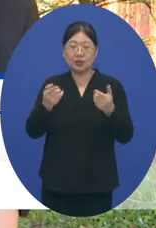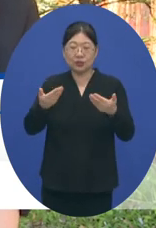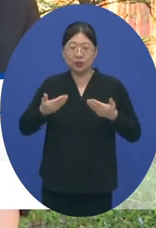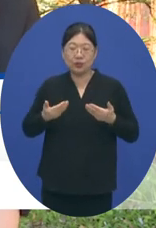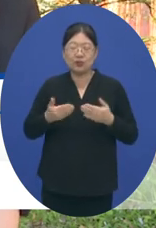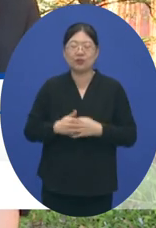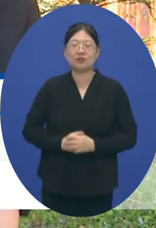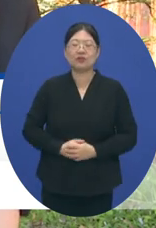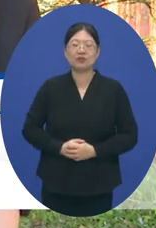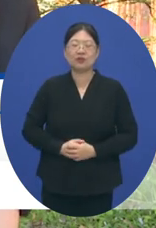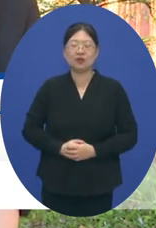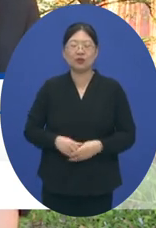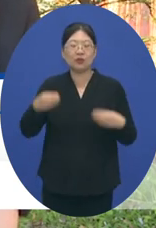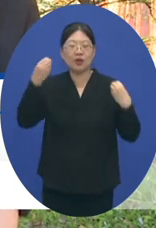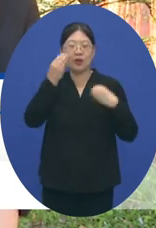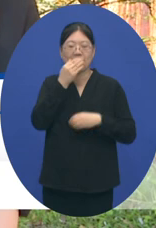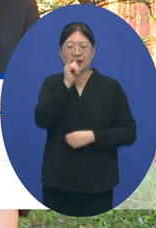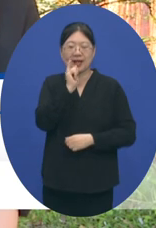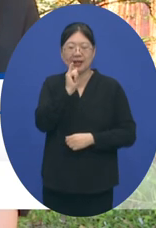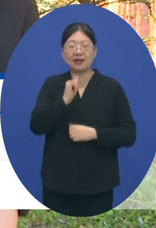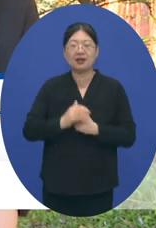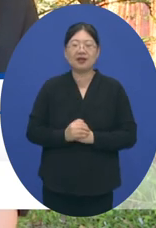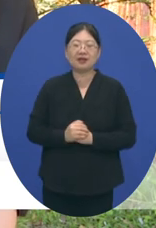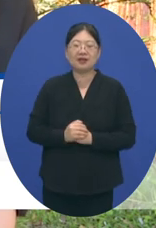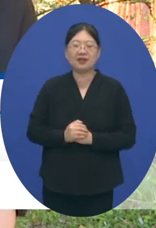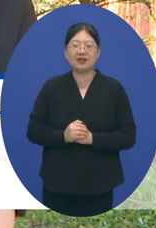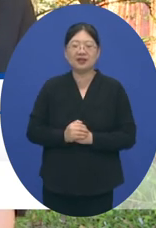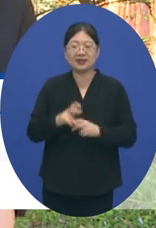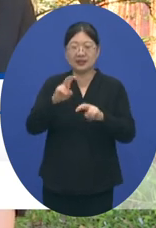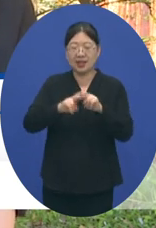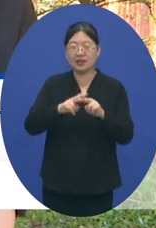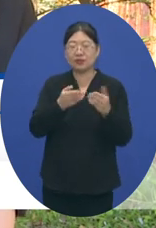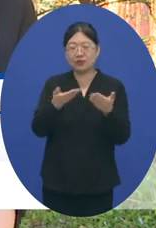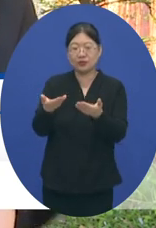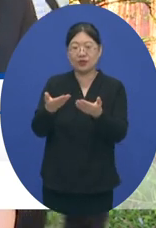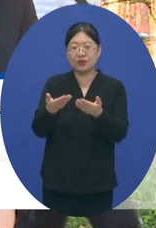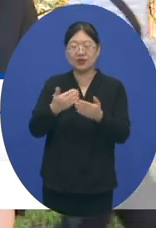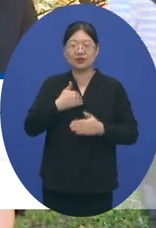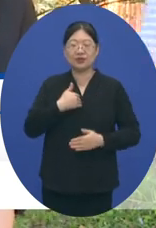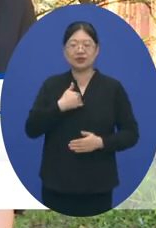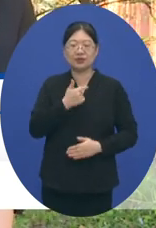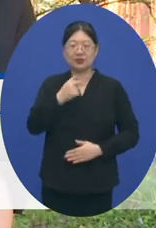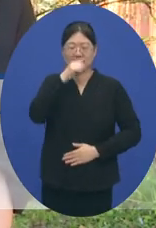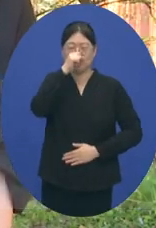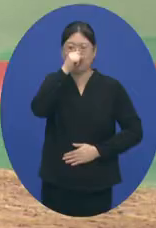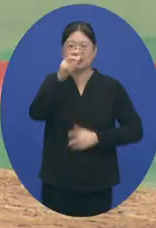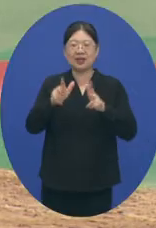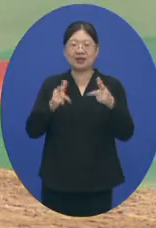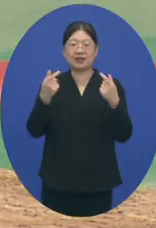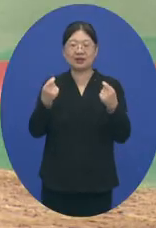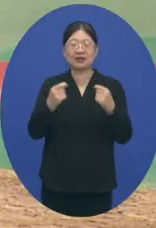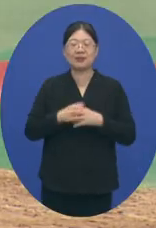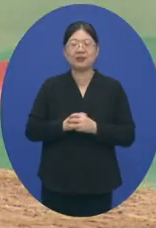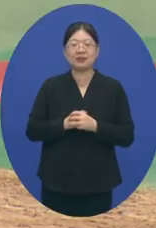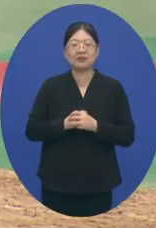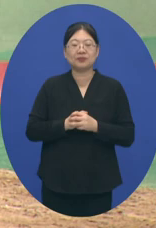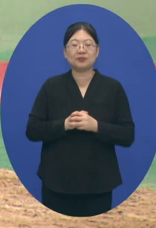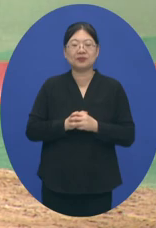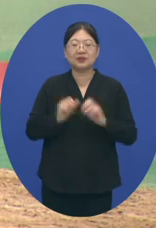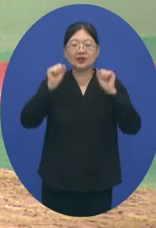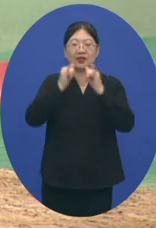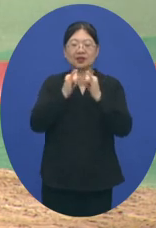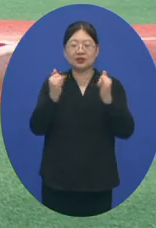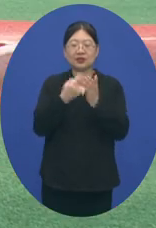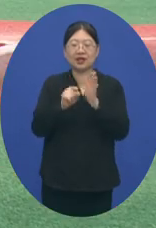주시고 공연할 수 있는 그 장을 열어준다는 것 자체가 저는 굉장히 좋은 사업이고 체육인을 대상으로